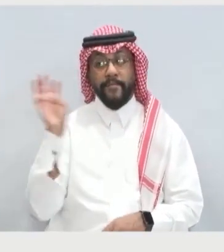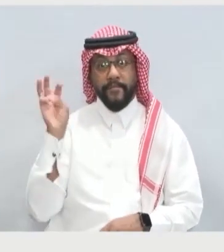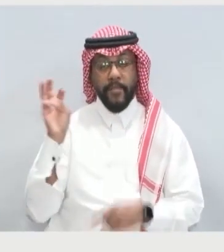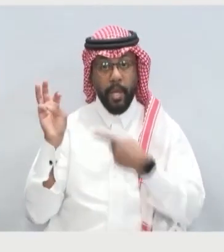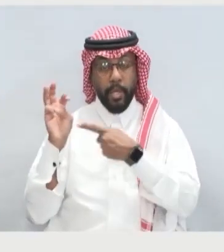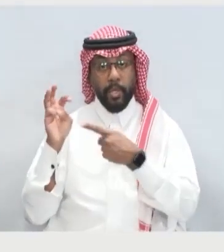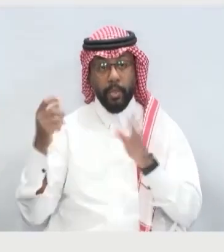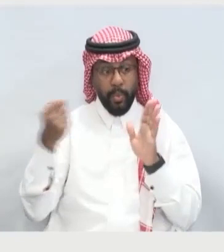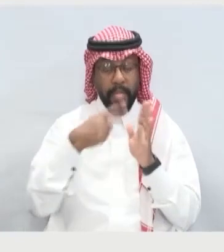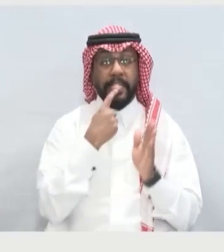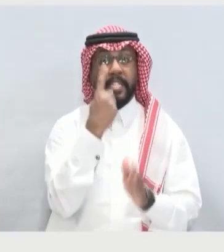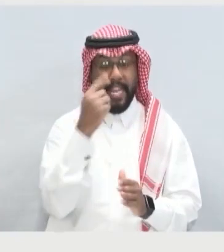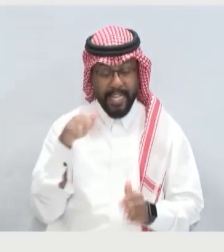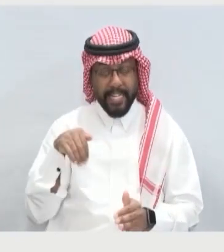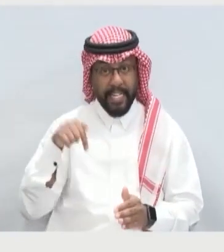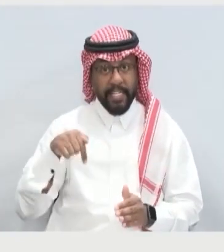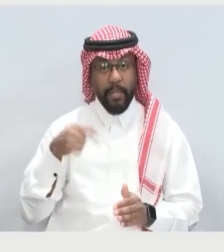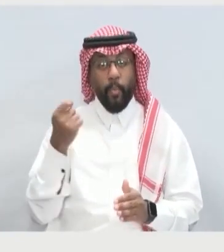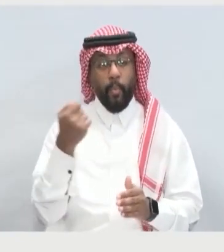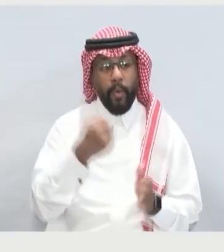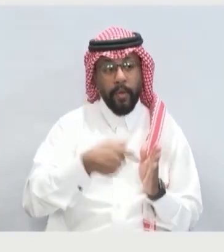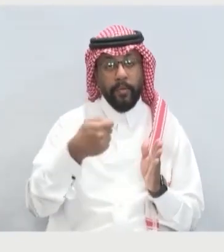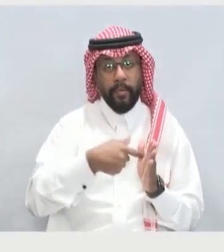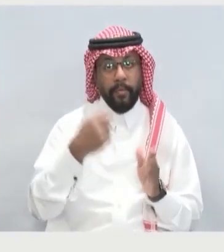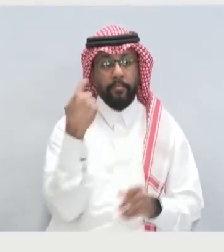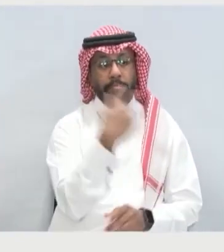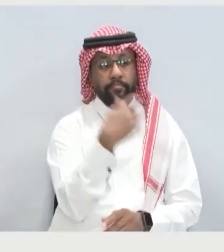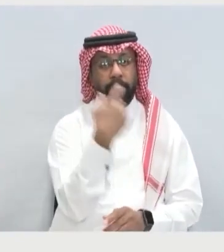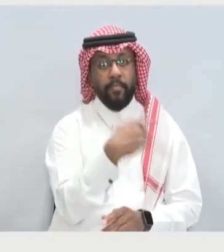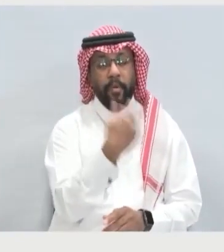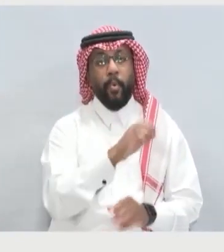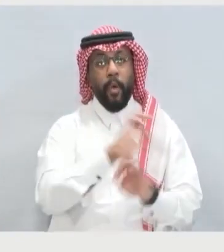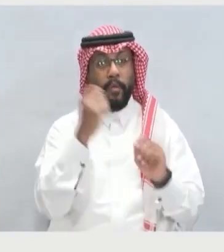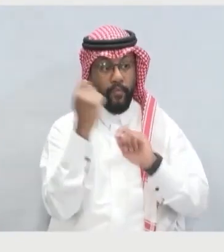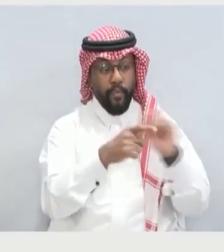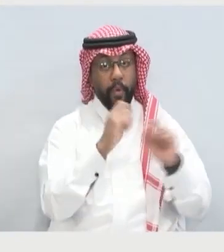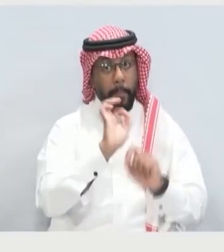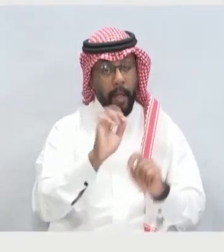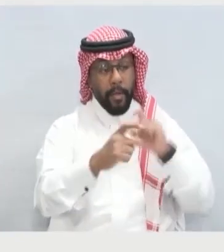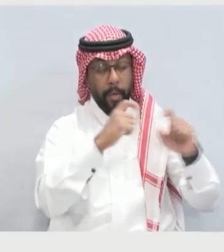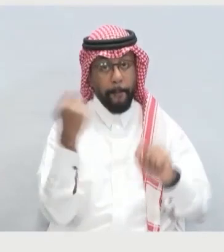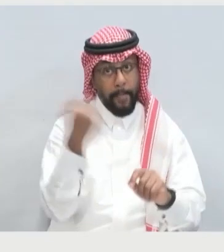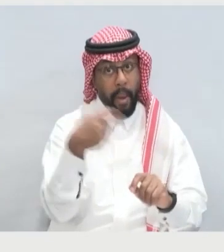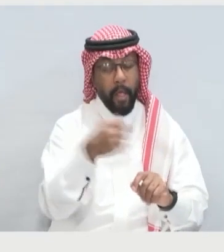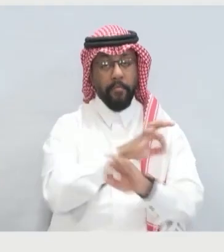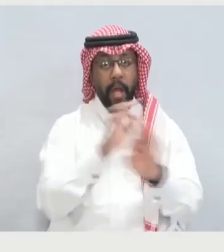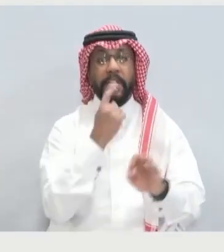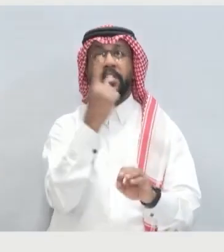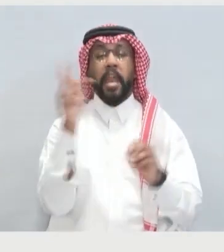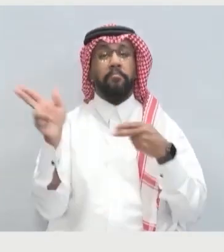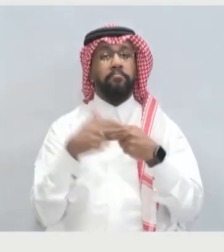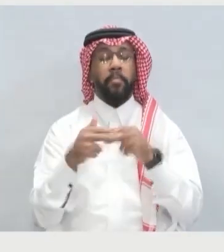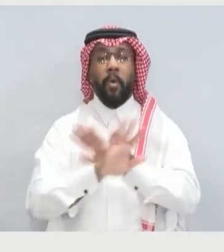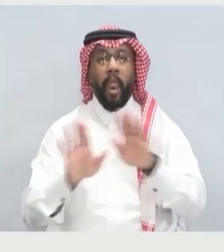خلال سنتها الماليه وسيتم استخدامها للوفاء بالالتزامات الماليه التي يجب دفعها خلال العام نحن ذكرنا ان